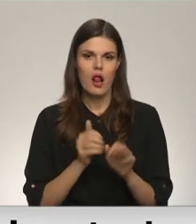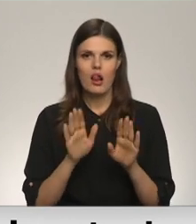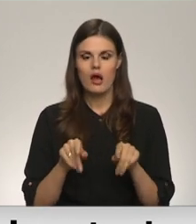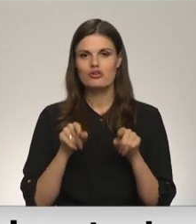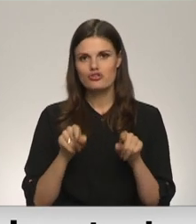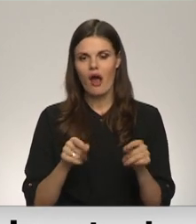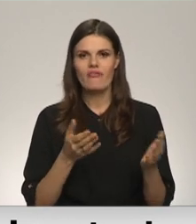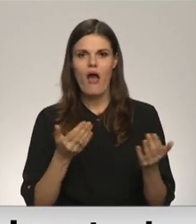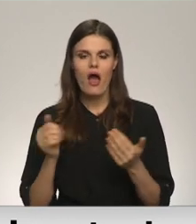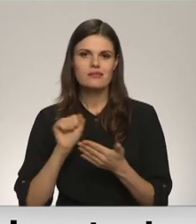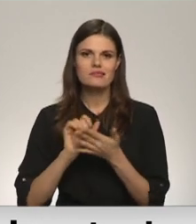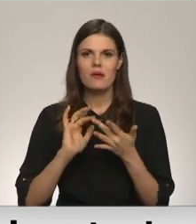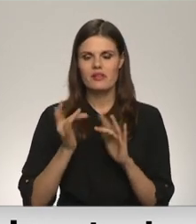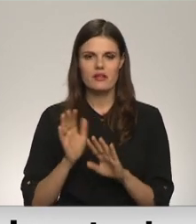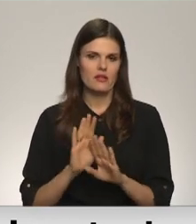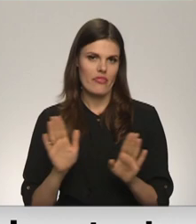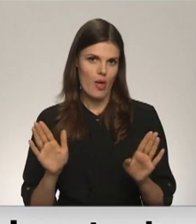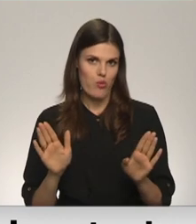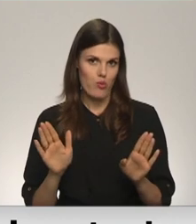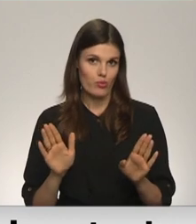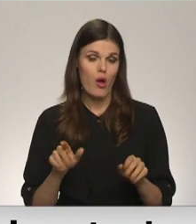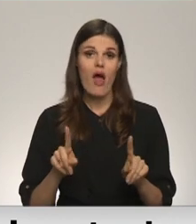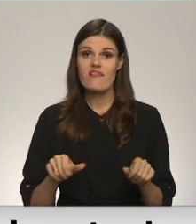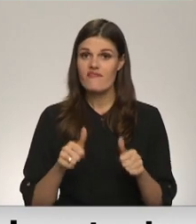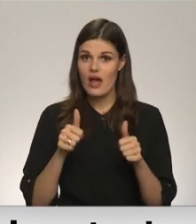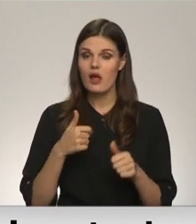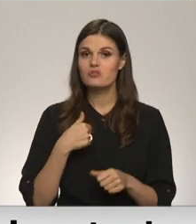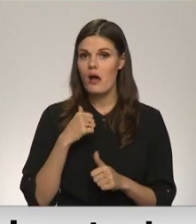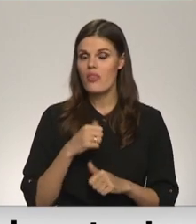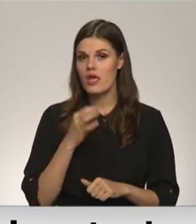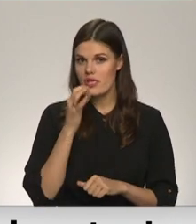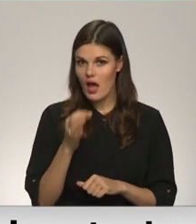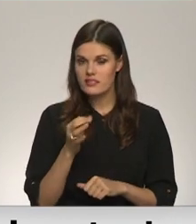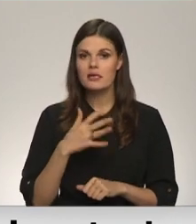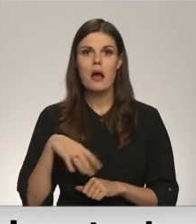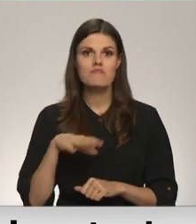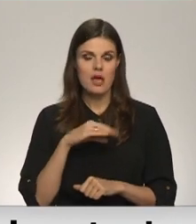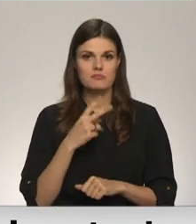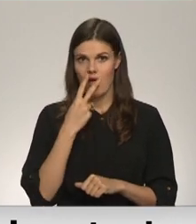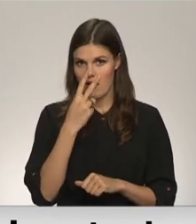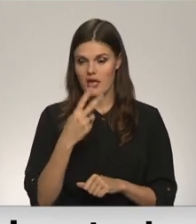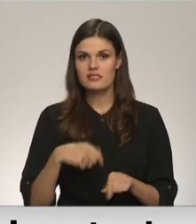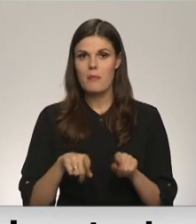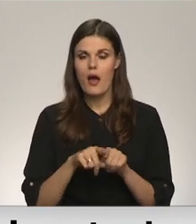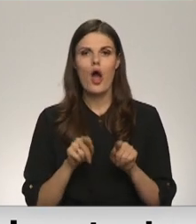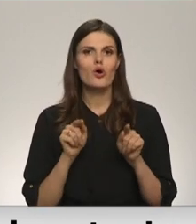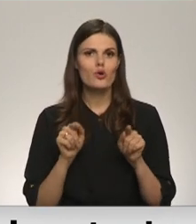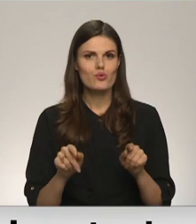šādi aicinājumi netiktu izteikti. Vienlaicīgi man jāsaka, mēs redzam arī to, ka